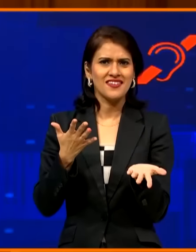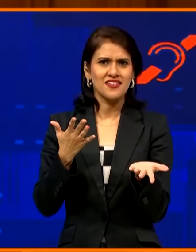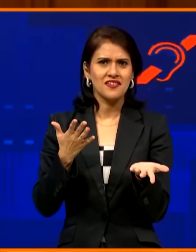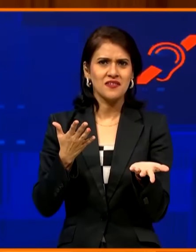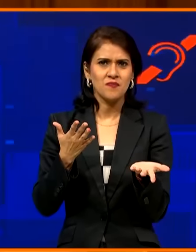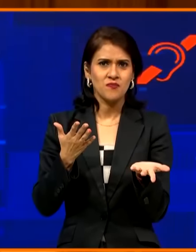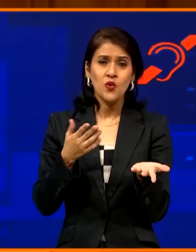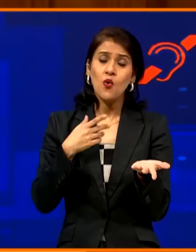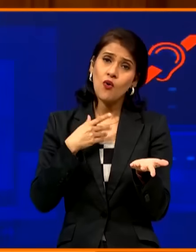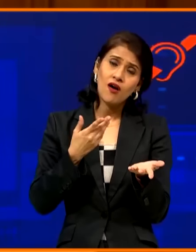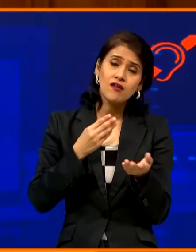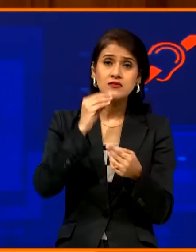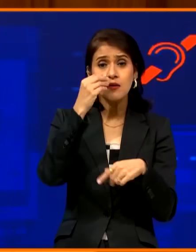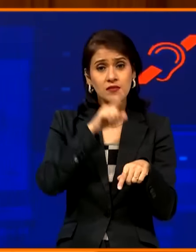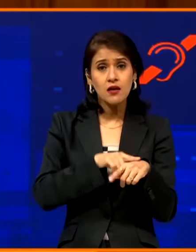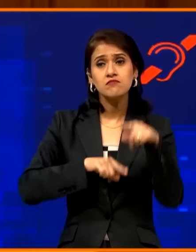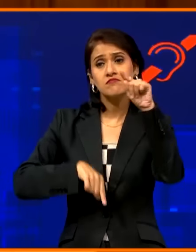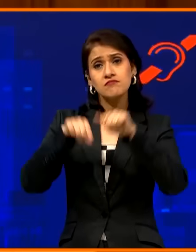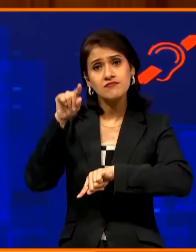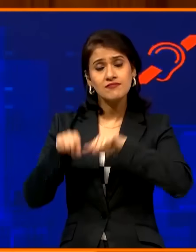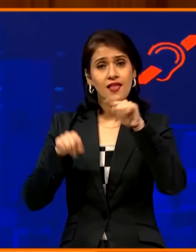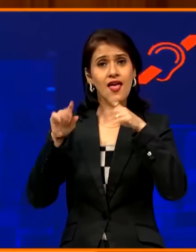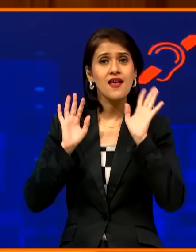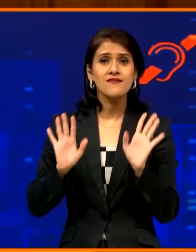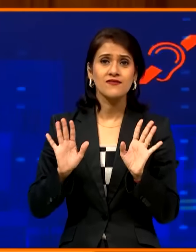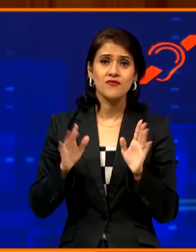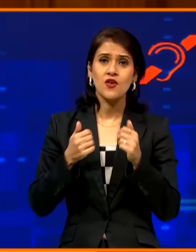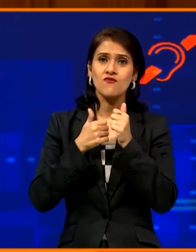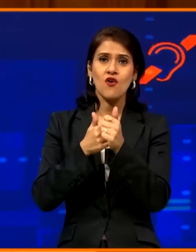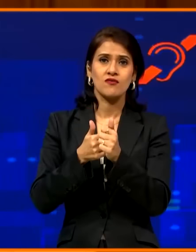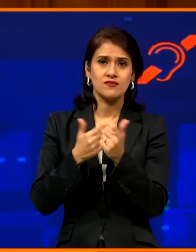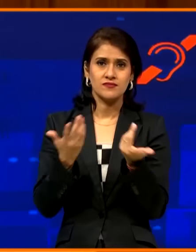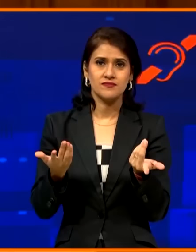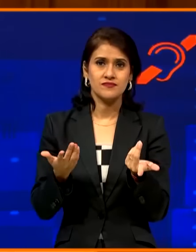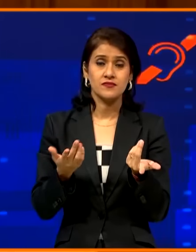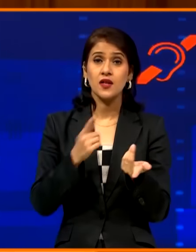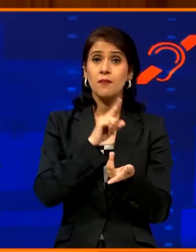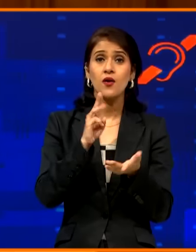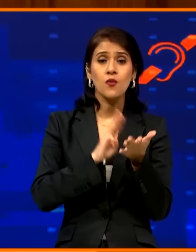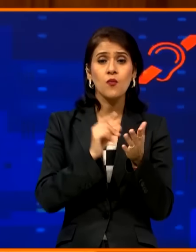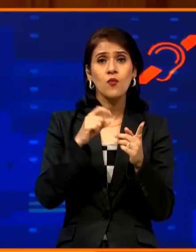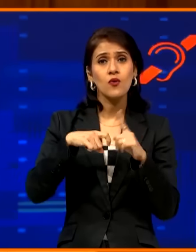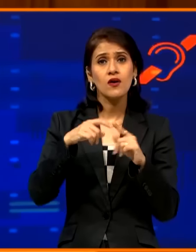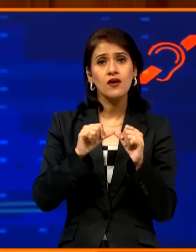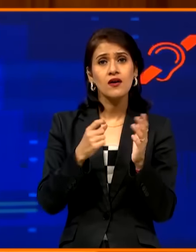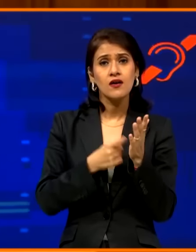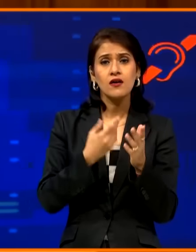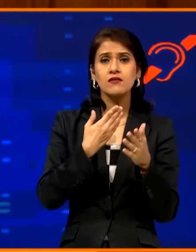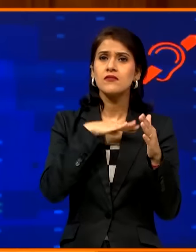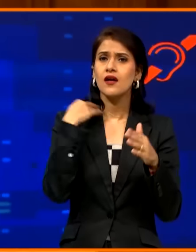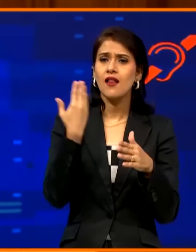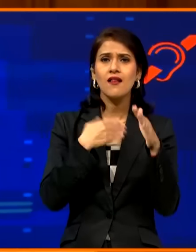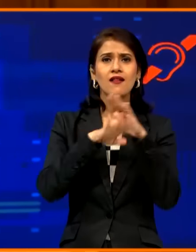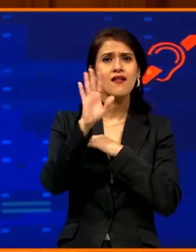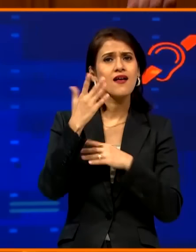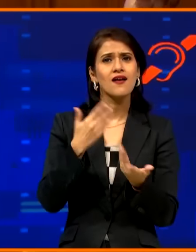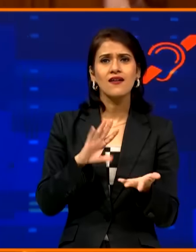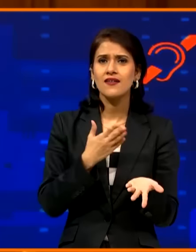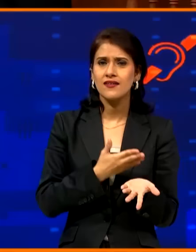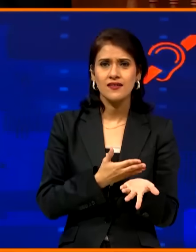फॉर्म पर अलग-अलग मौके पर एक बात कही जाती है वह गुजर गए तो जब एक आदमी गुजर गया